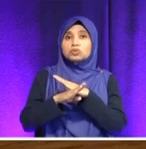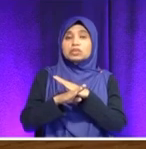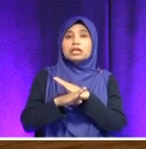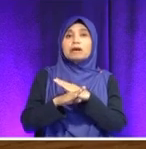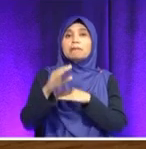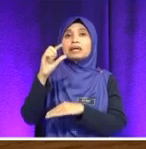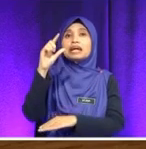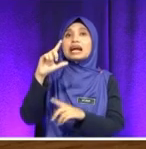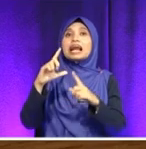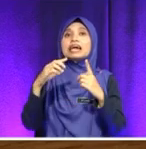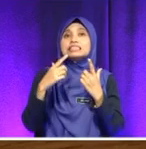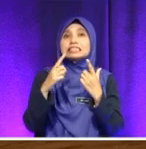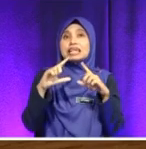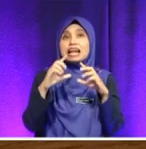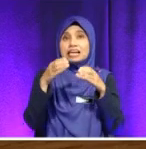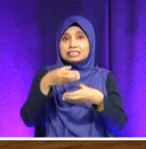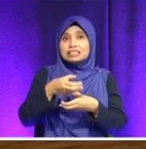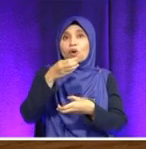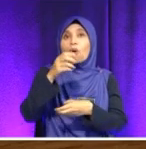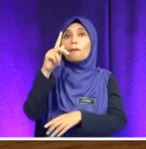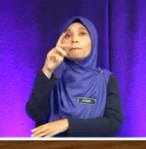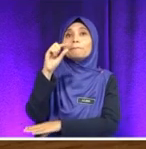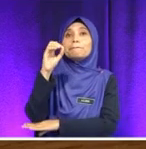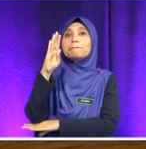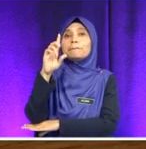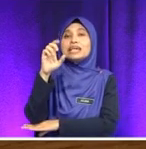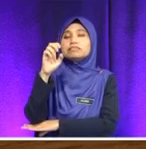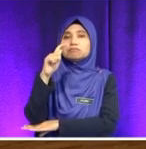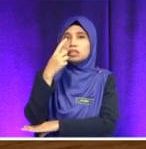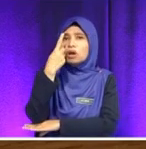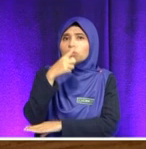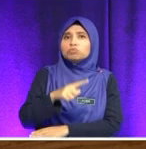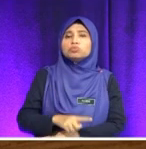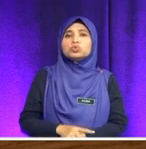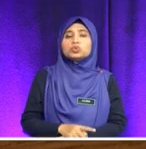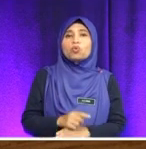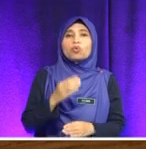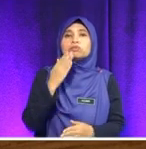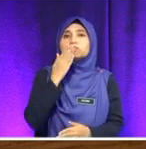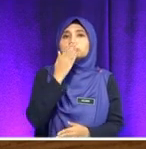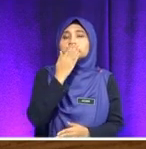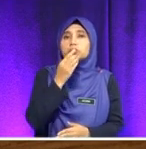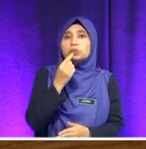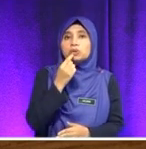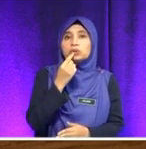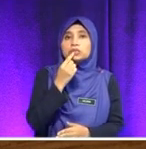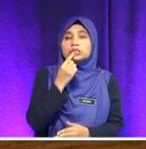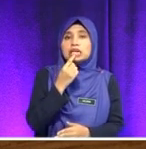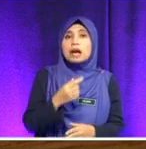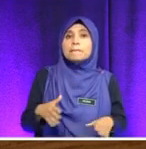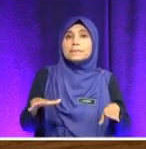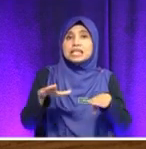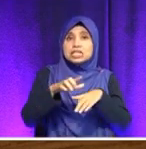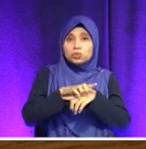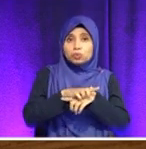goblet. Okey, kegunaan dia, napkin ni digunakan untuk mengesap mulut, melindungi